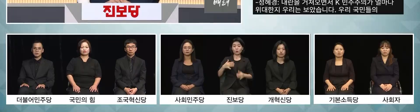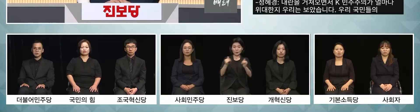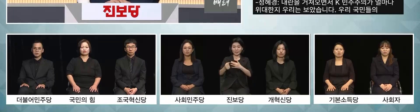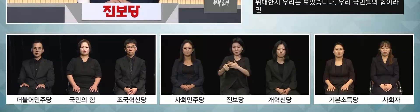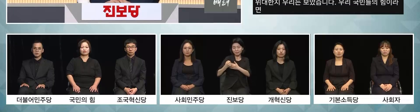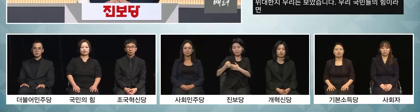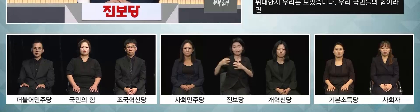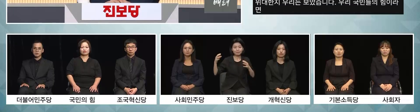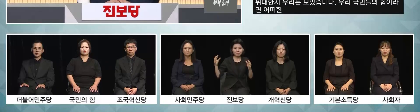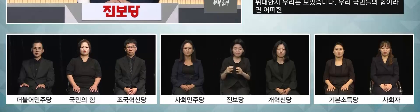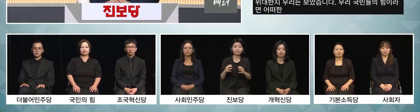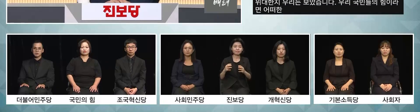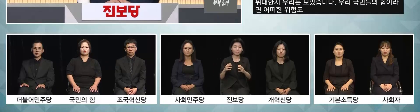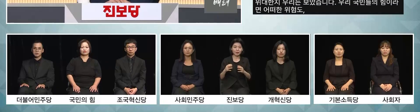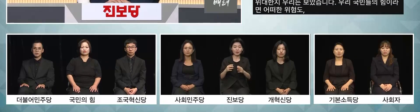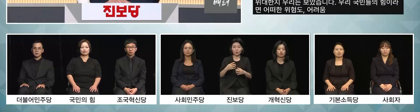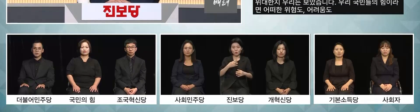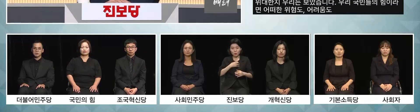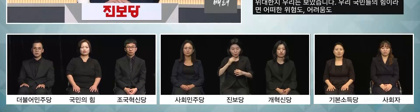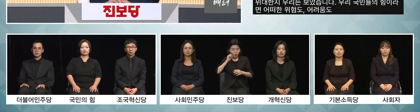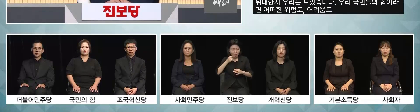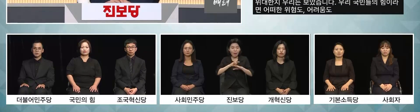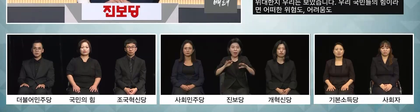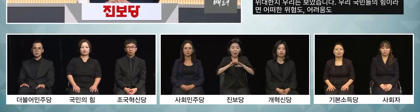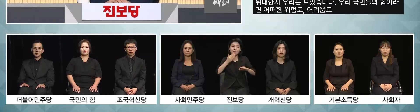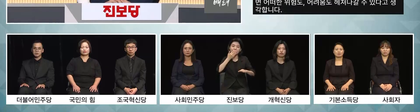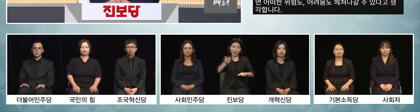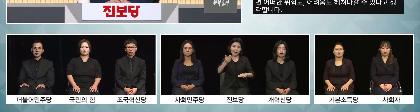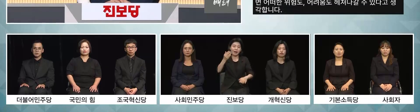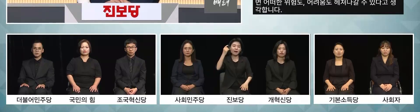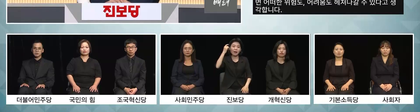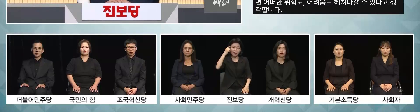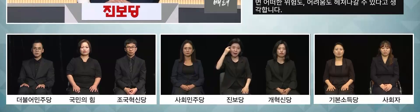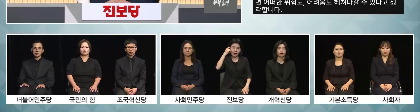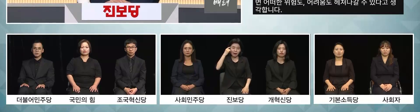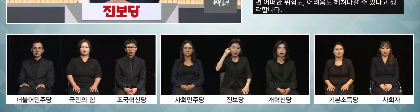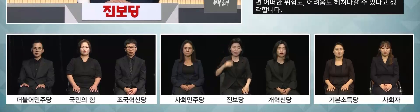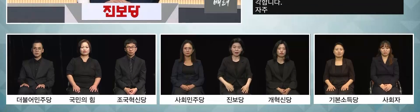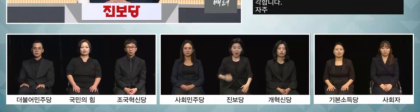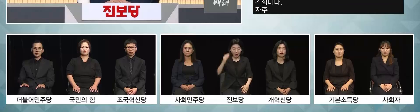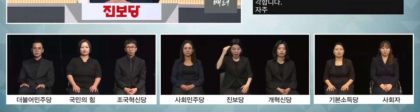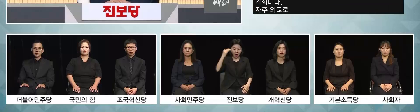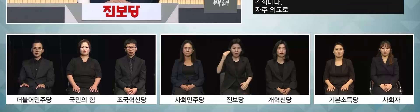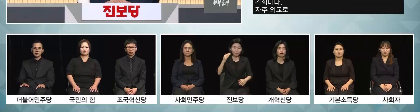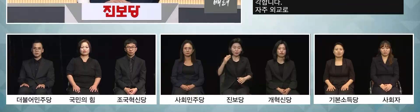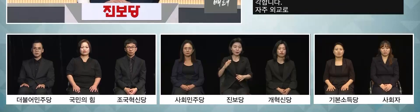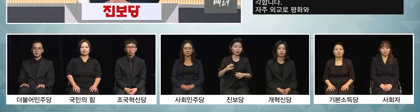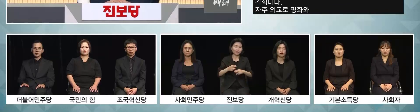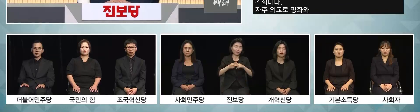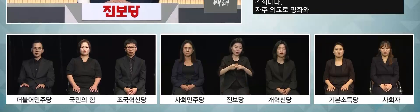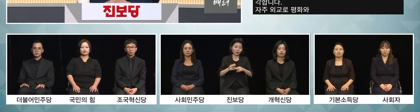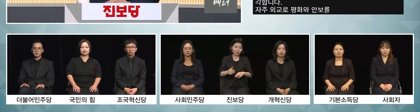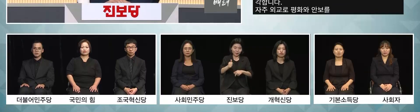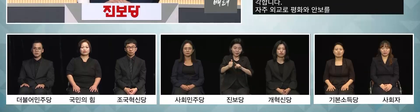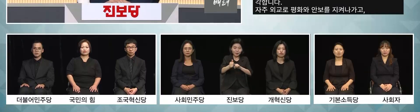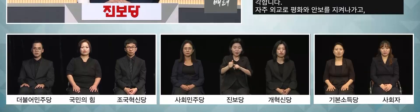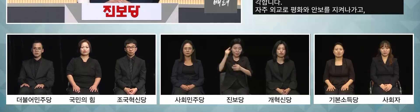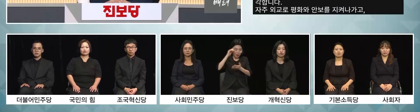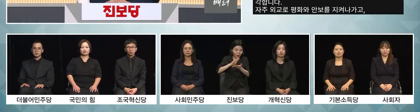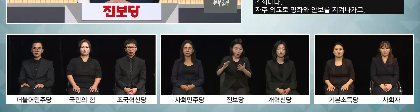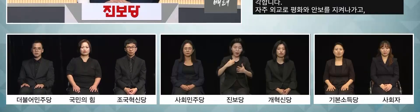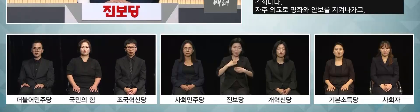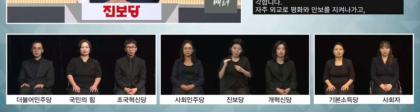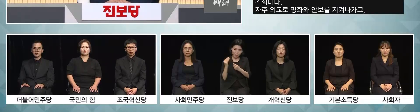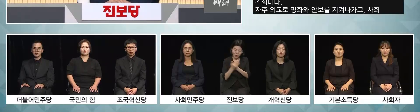위험도 어려움도 헤쳐나갈 수 있다라고 생각합니다. 자주의 외교로 평화와 안보를 지켜나가고 사회